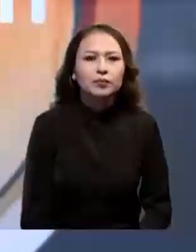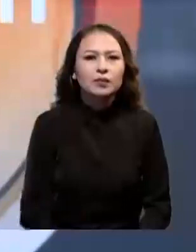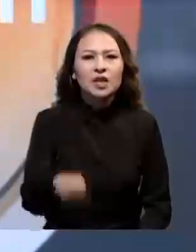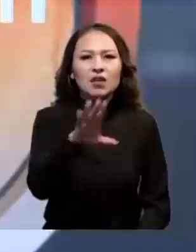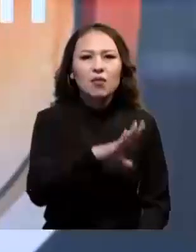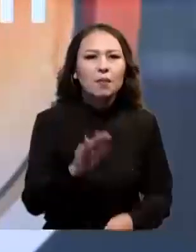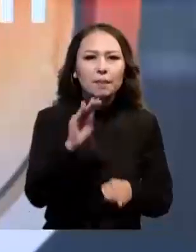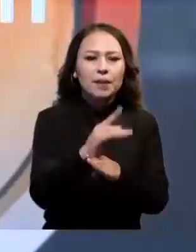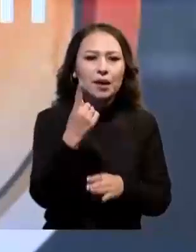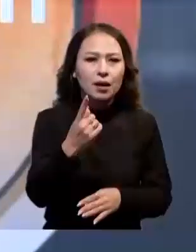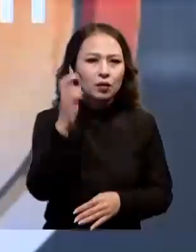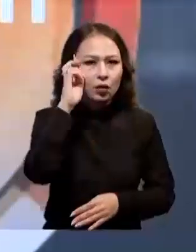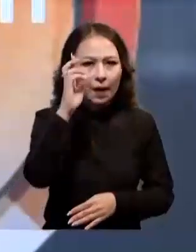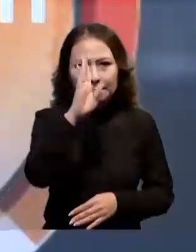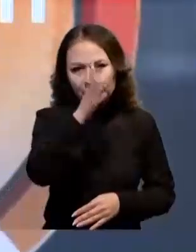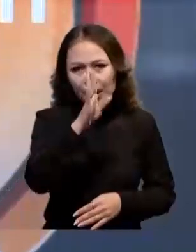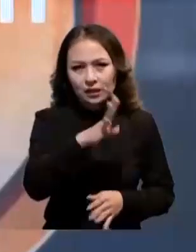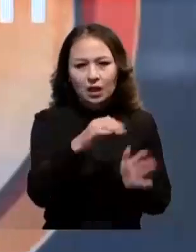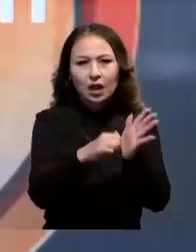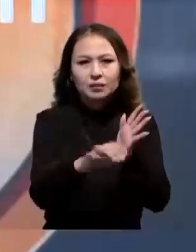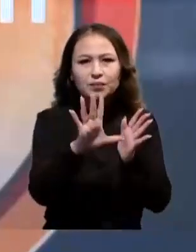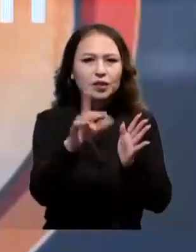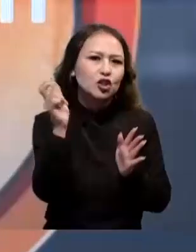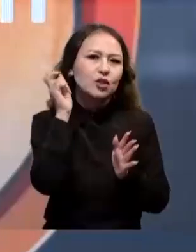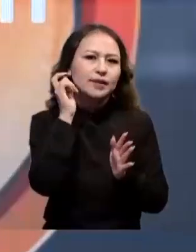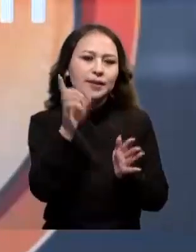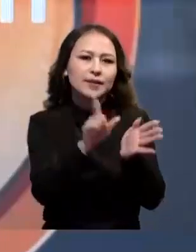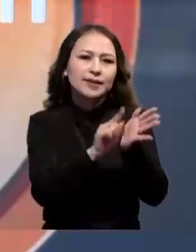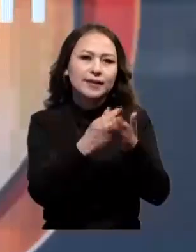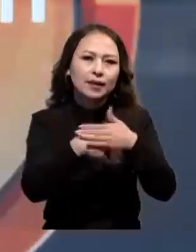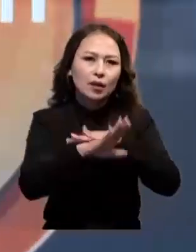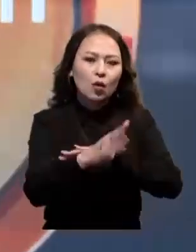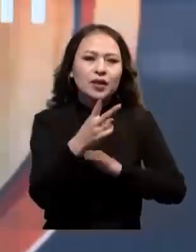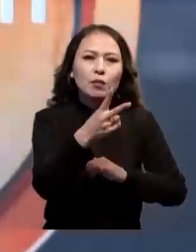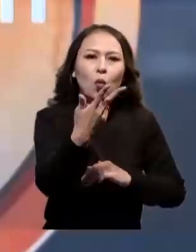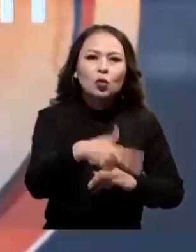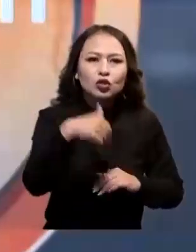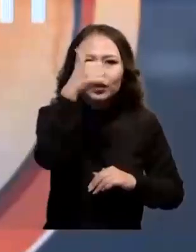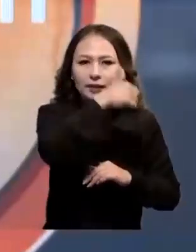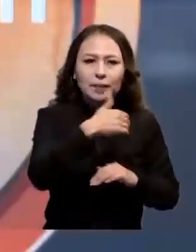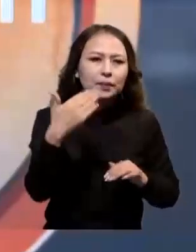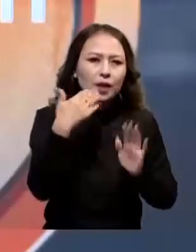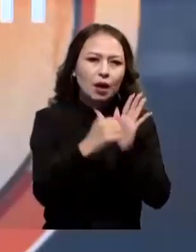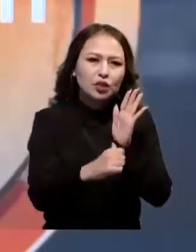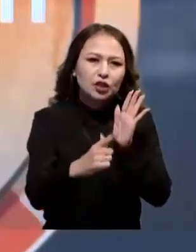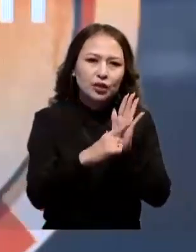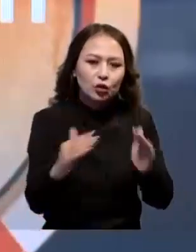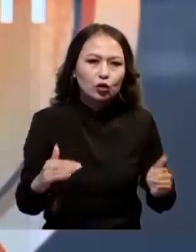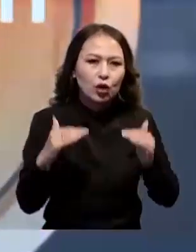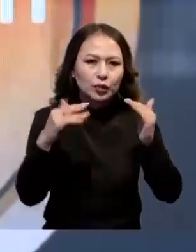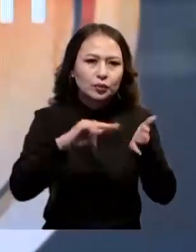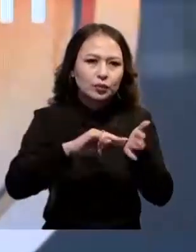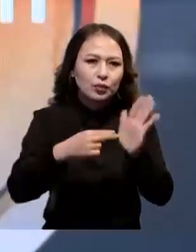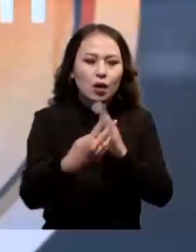Еуропадағы тағы бір ел. Бельгияда тұрғындар 65 жасында зейнетке шығады. Билік оны 2030 жылға таман біртіндеп 67-ге